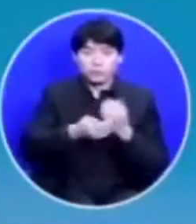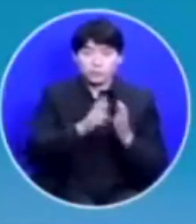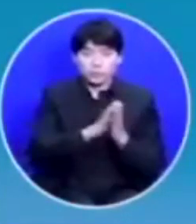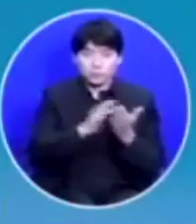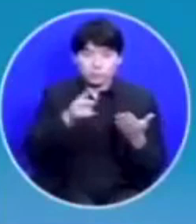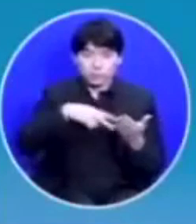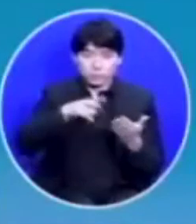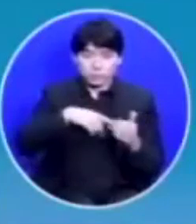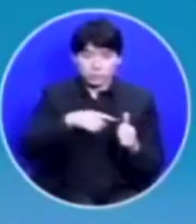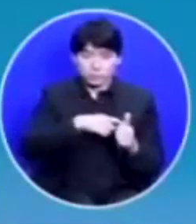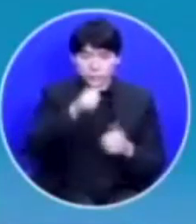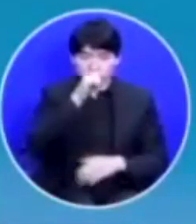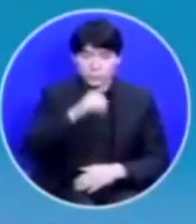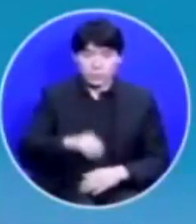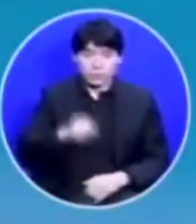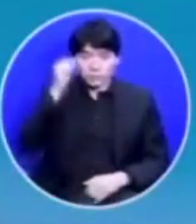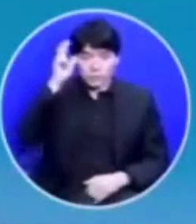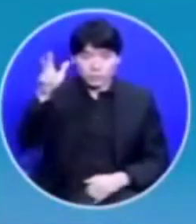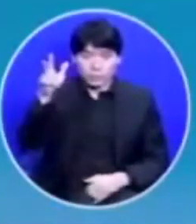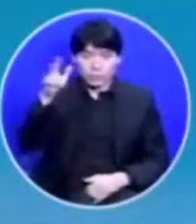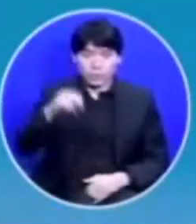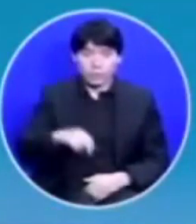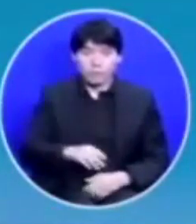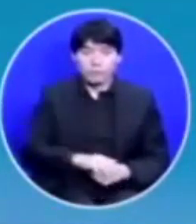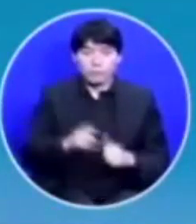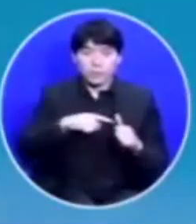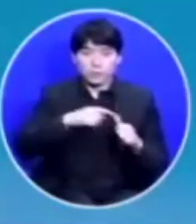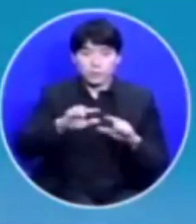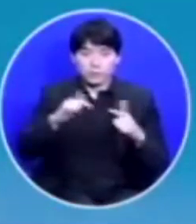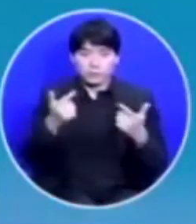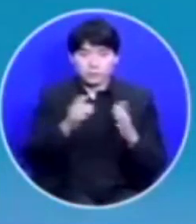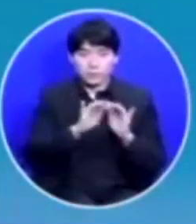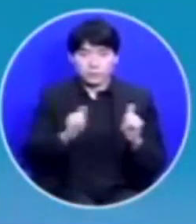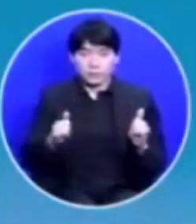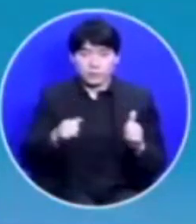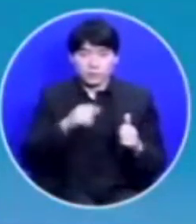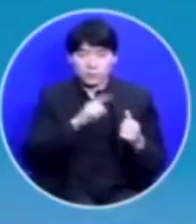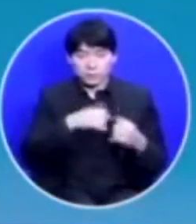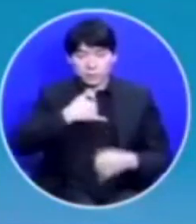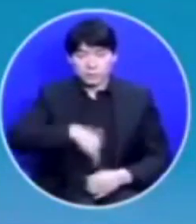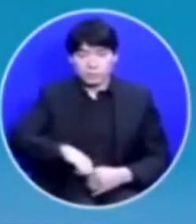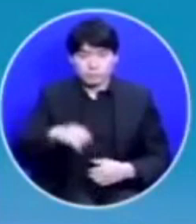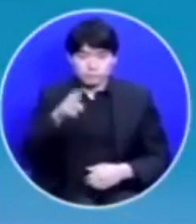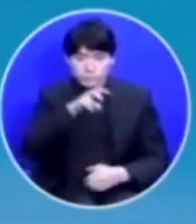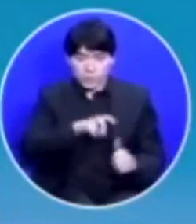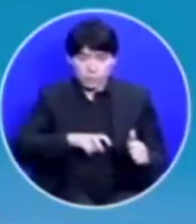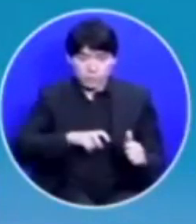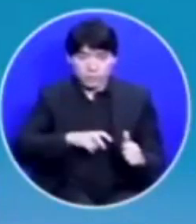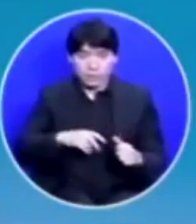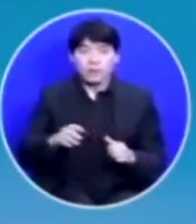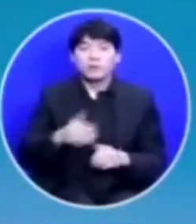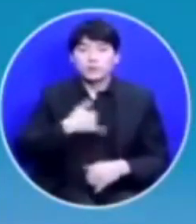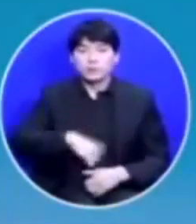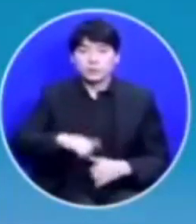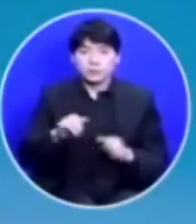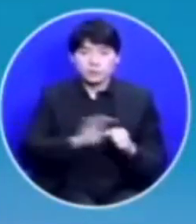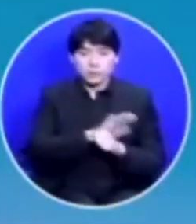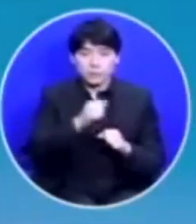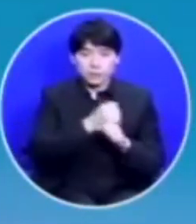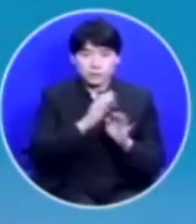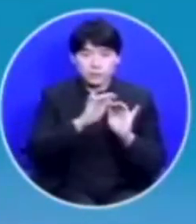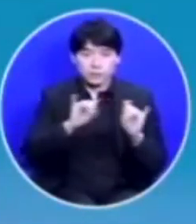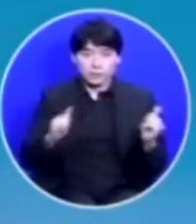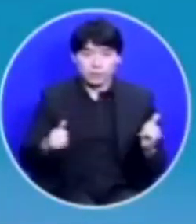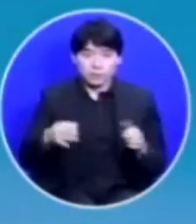24절에 매를 아끼는 자는 그의 자식을 미워 함이라 자식을 사랑하는 자는 근 시기